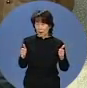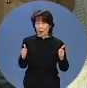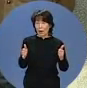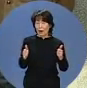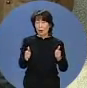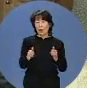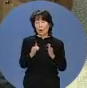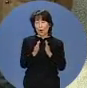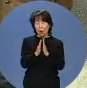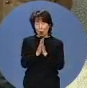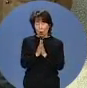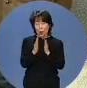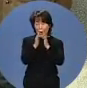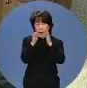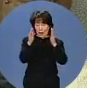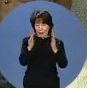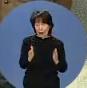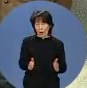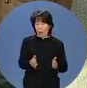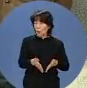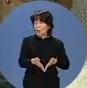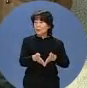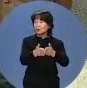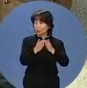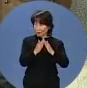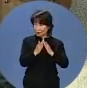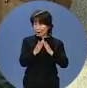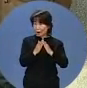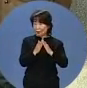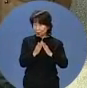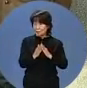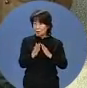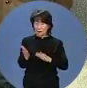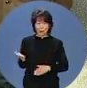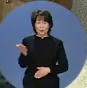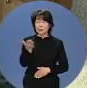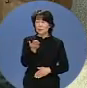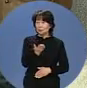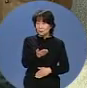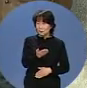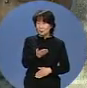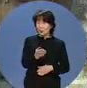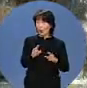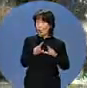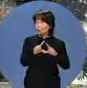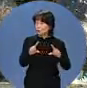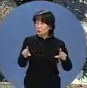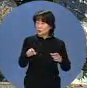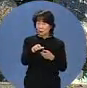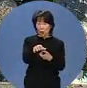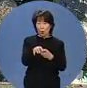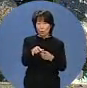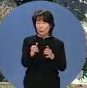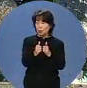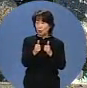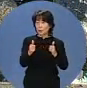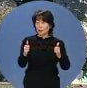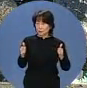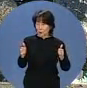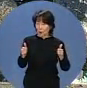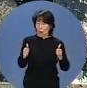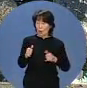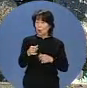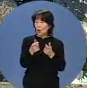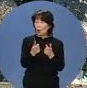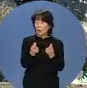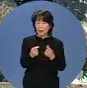の人たちがお墓を営むようになって、でさらに近世になるとね、一般の農民の人